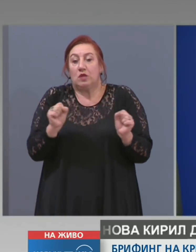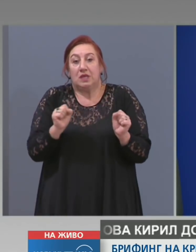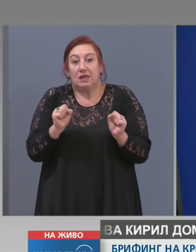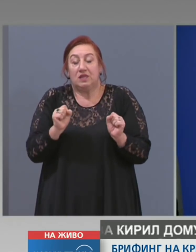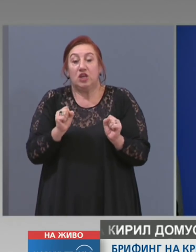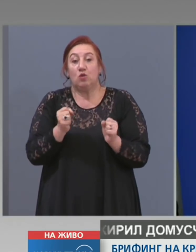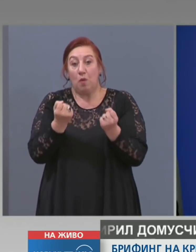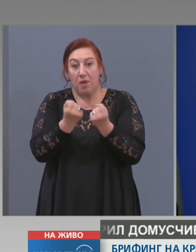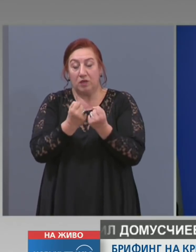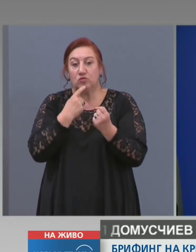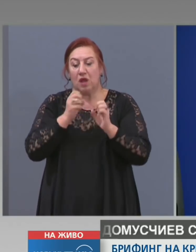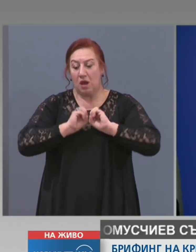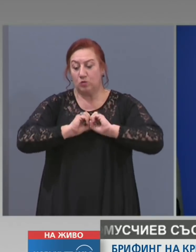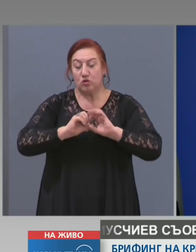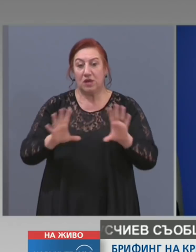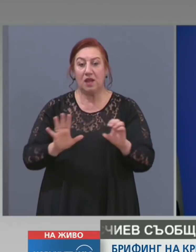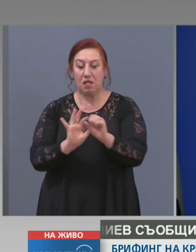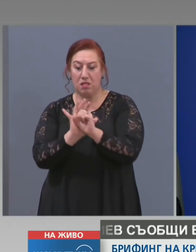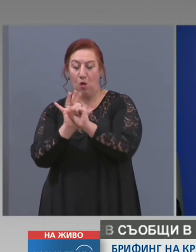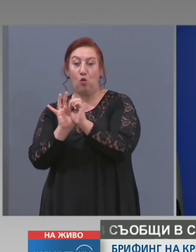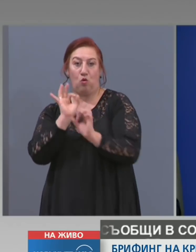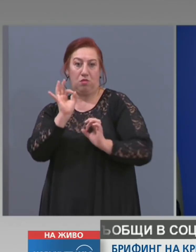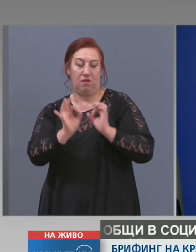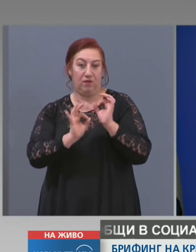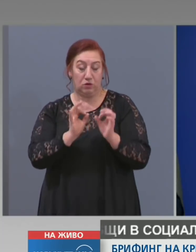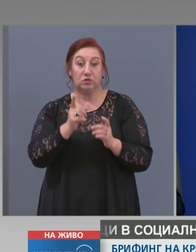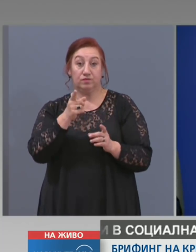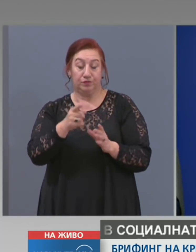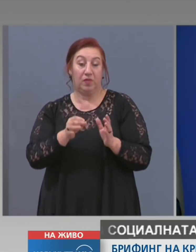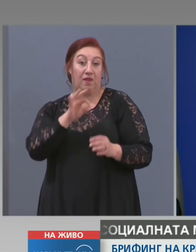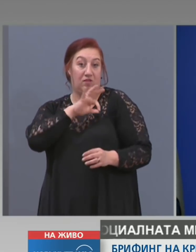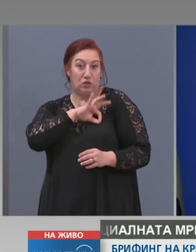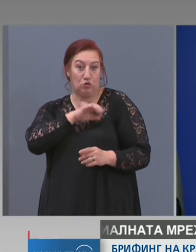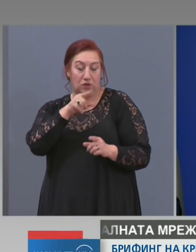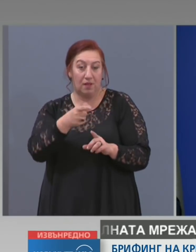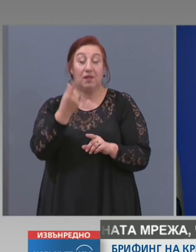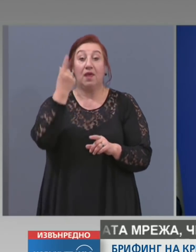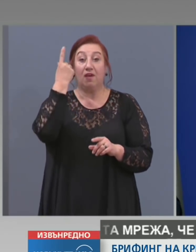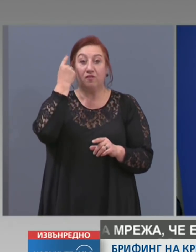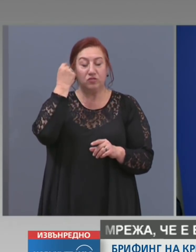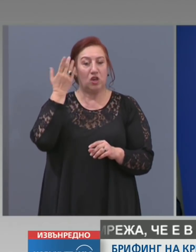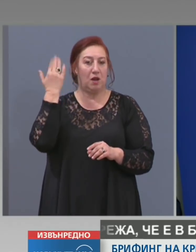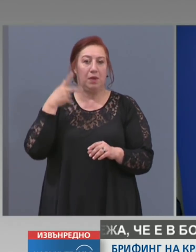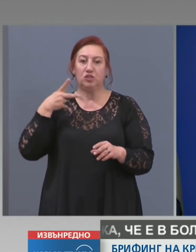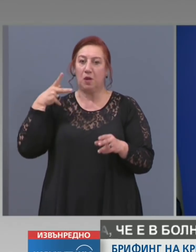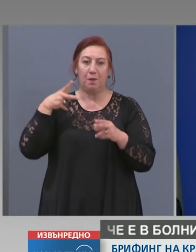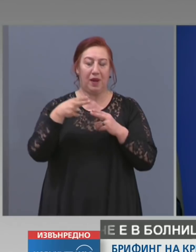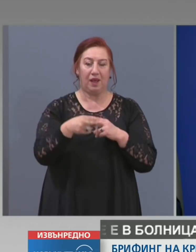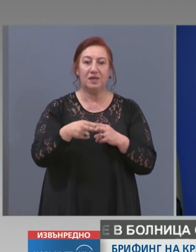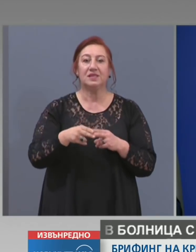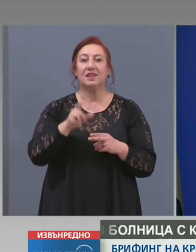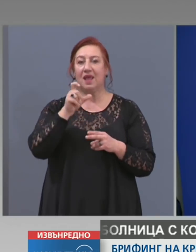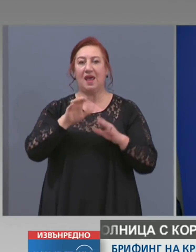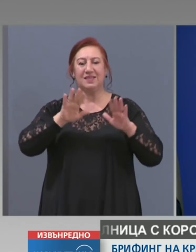на коронавирус инфекция. В резултат на което вчера беше прекъснат сезона